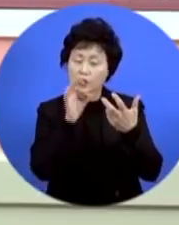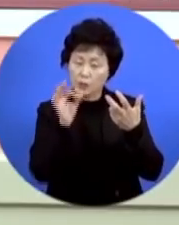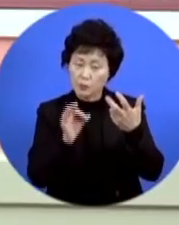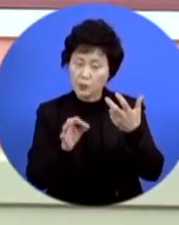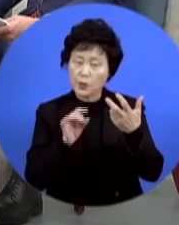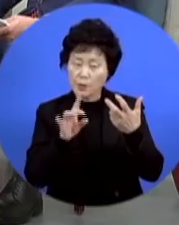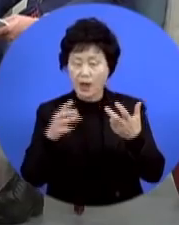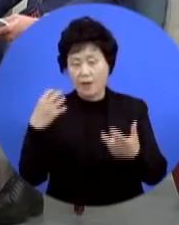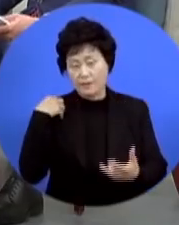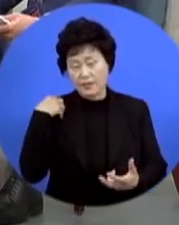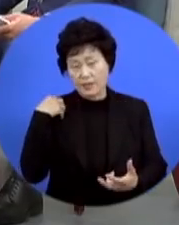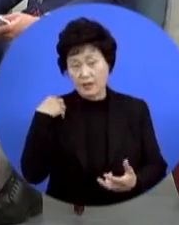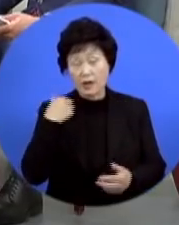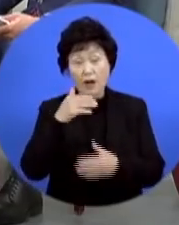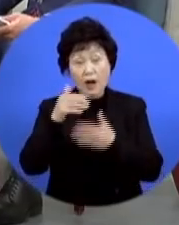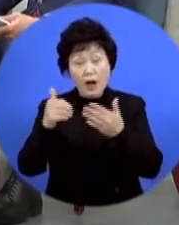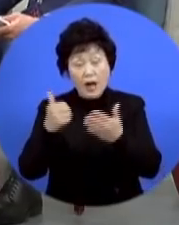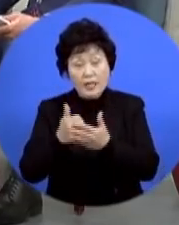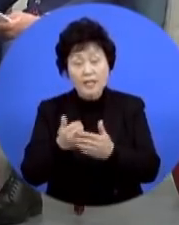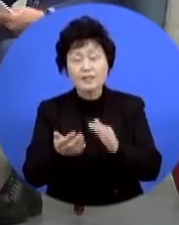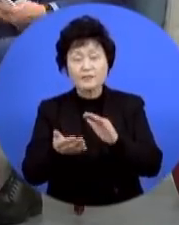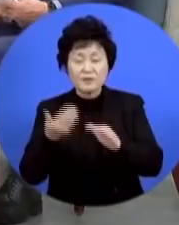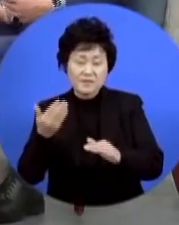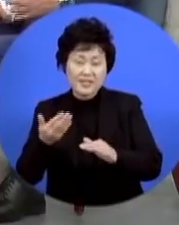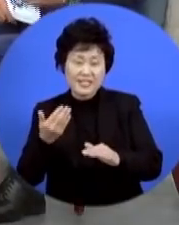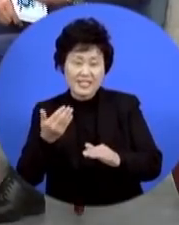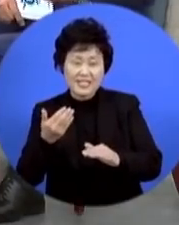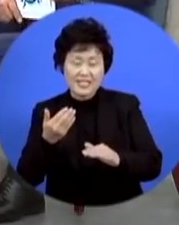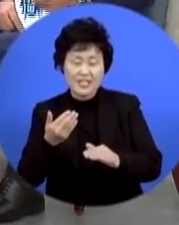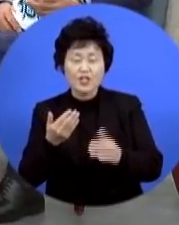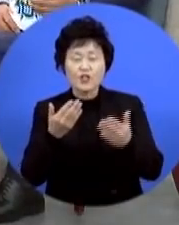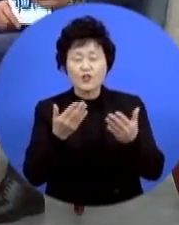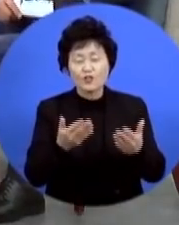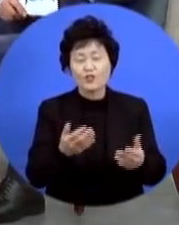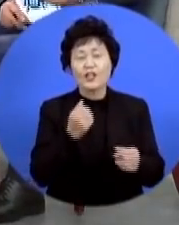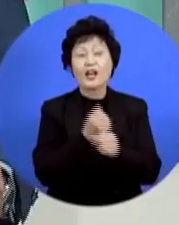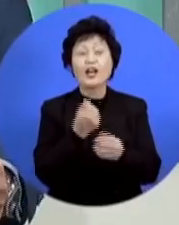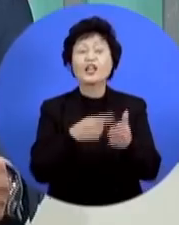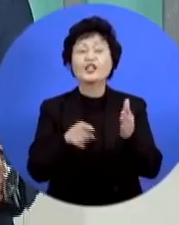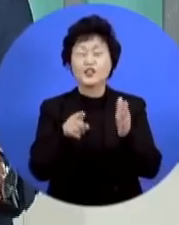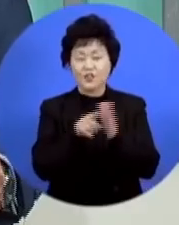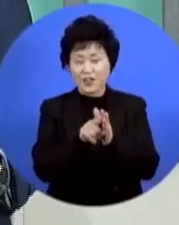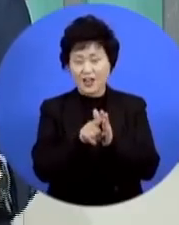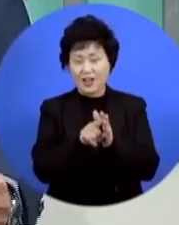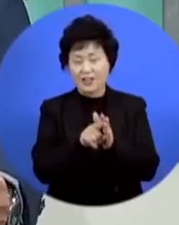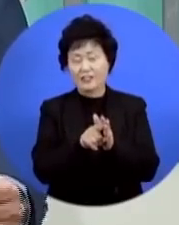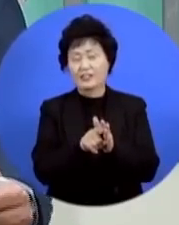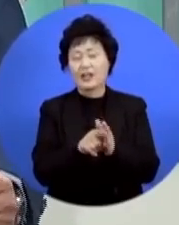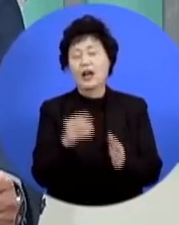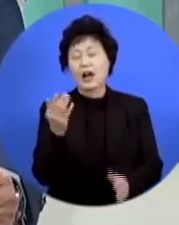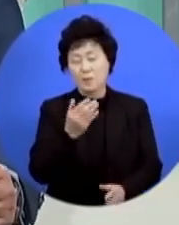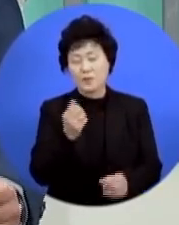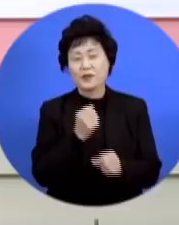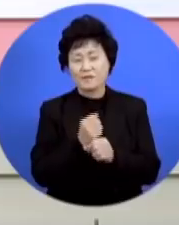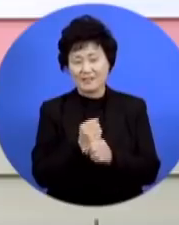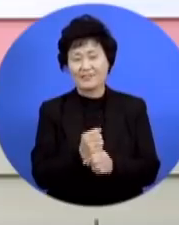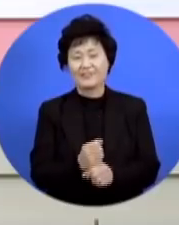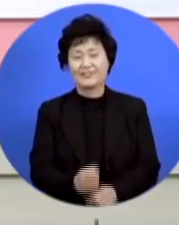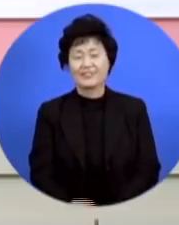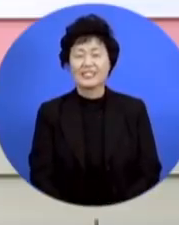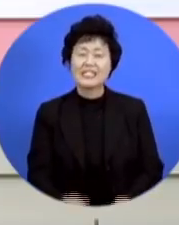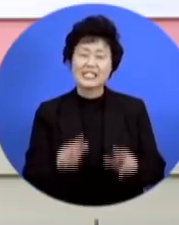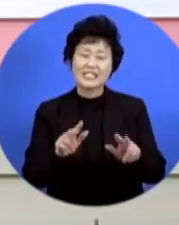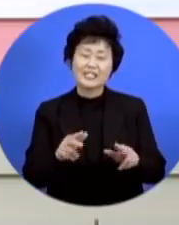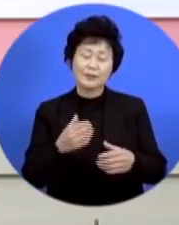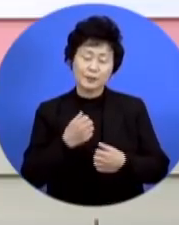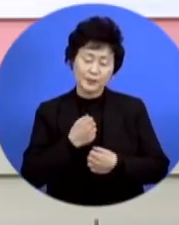네. 그거를 우리 말로 흔적이라 그래요. 그렇죠. 예수님의 십자가 상처 같이 지금도 조심합니다. 네. 아니 이제